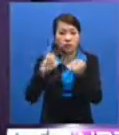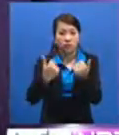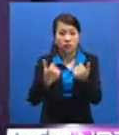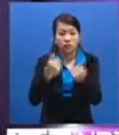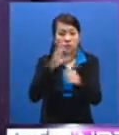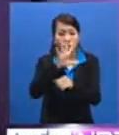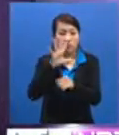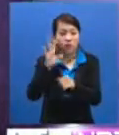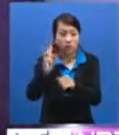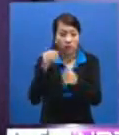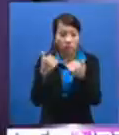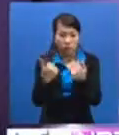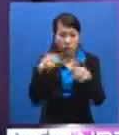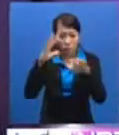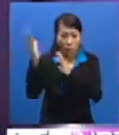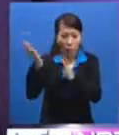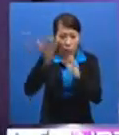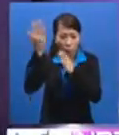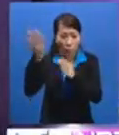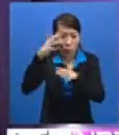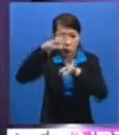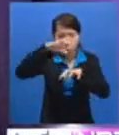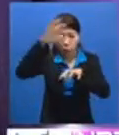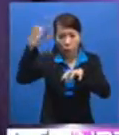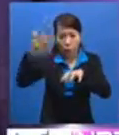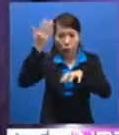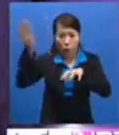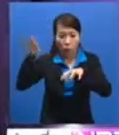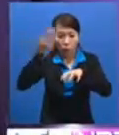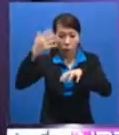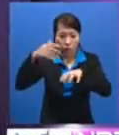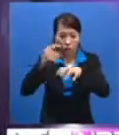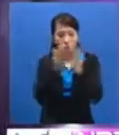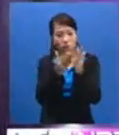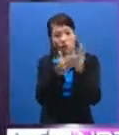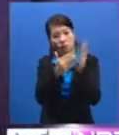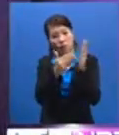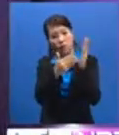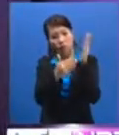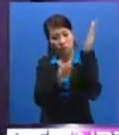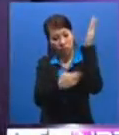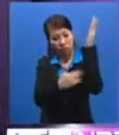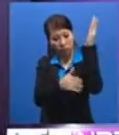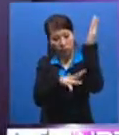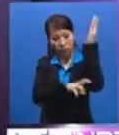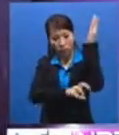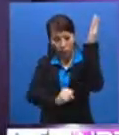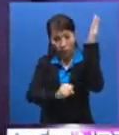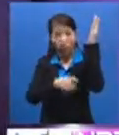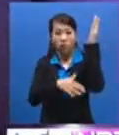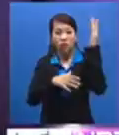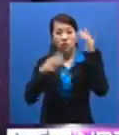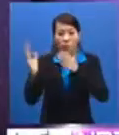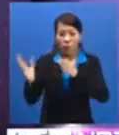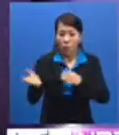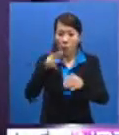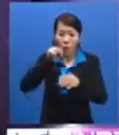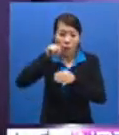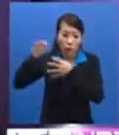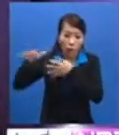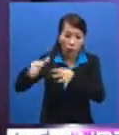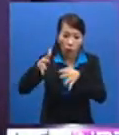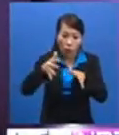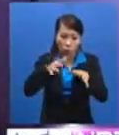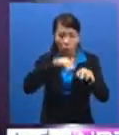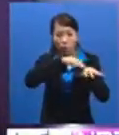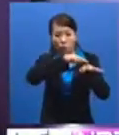ามกวดอากาศตำกำลงแรงที่ปกกล่มทะเลจินใต้ทางด้านตะวนออกของจัหวดสงกลาอยู่ห่างประมาณ 700 กิโลเมตรจะเคลอน